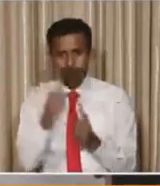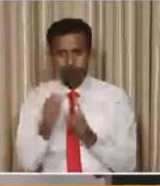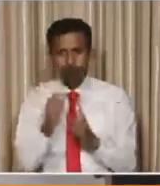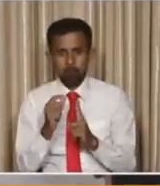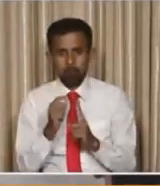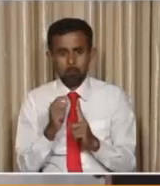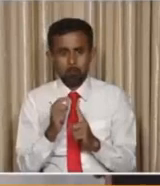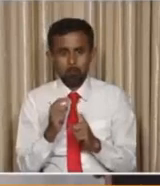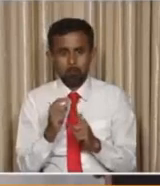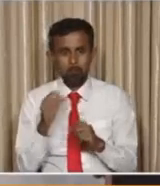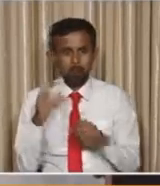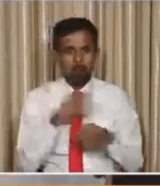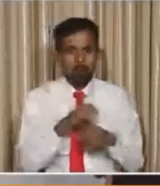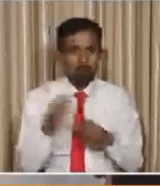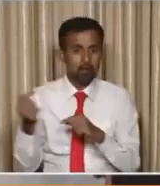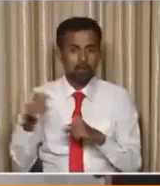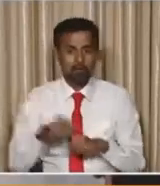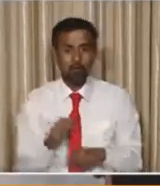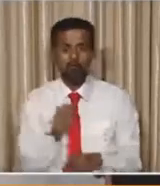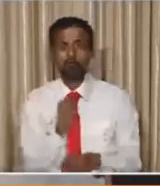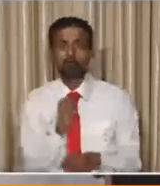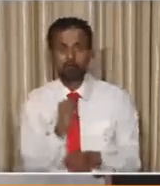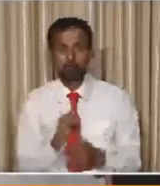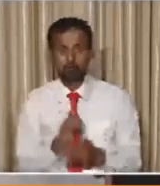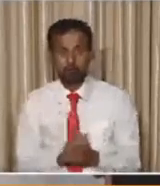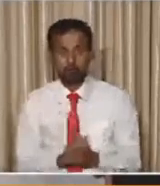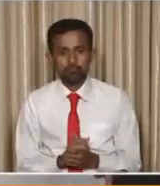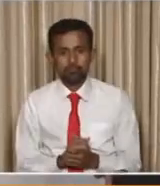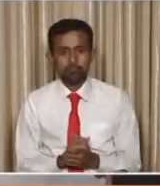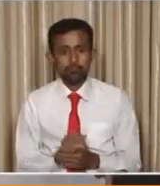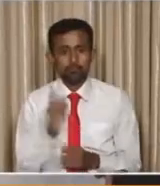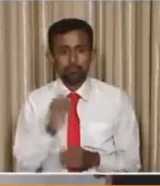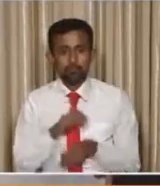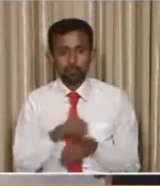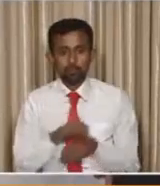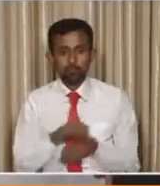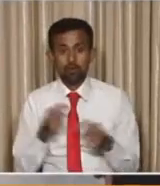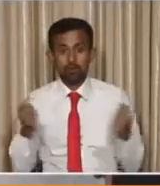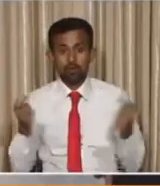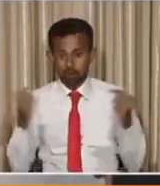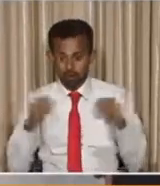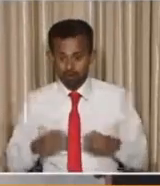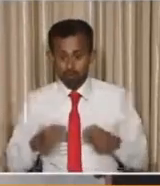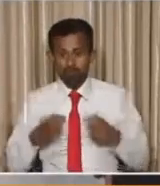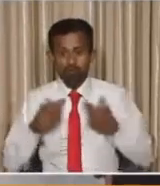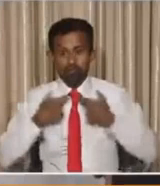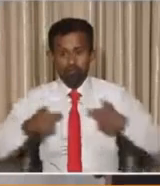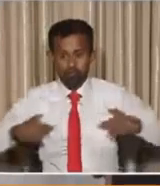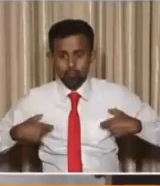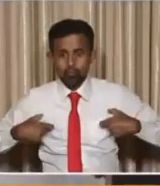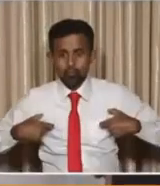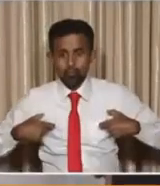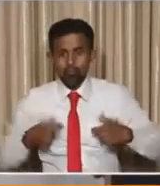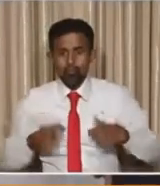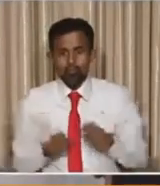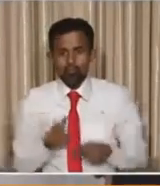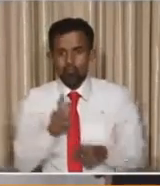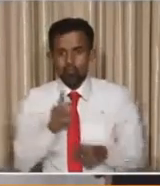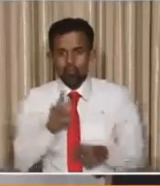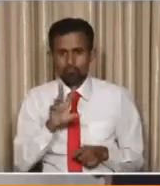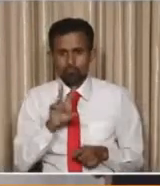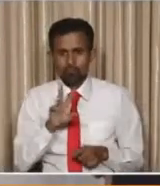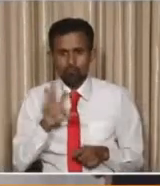පාර්ලිමේන්තුව වට කරද්දි මොකද්ද සිදු වුනේ? එවලෙම ඇවිල්ලා නීතිඥෝස් 25ක්